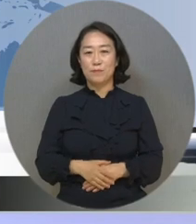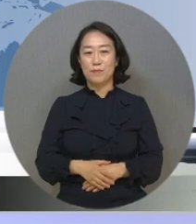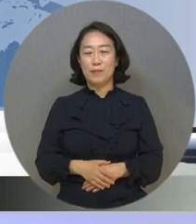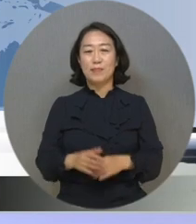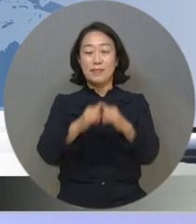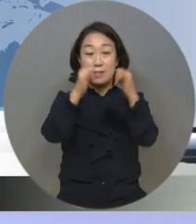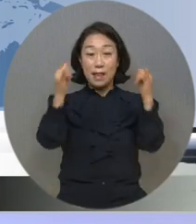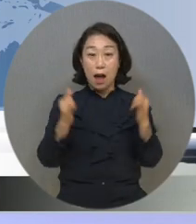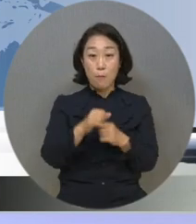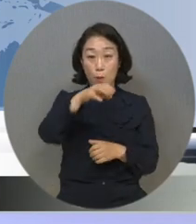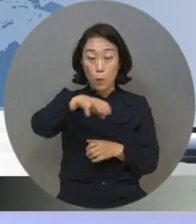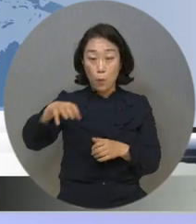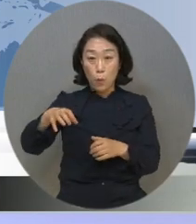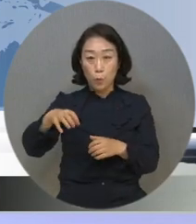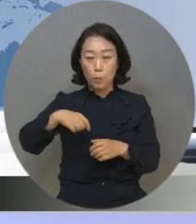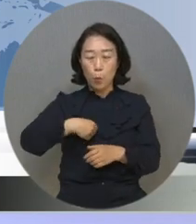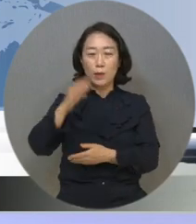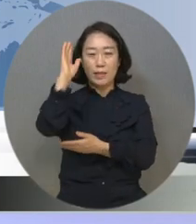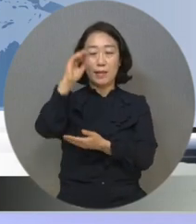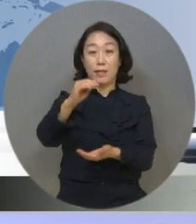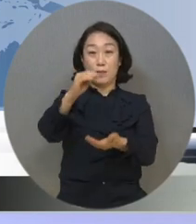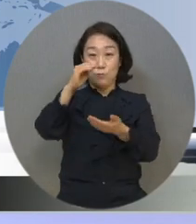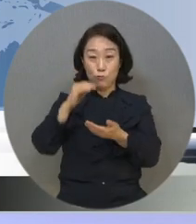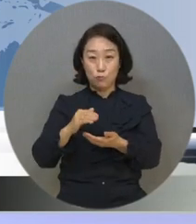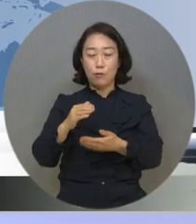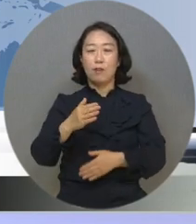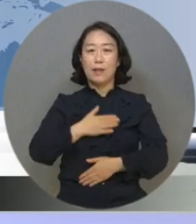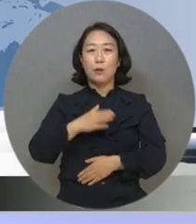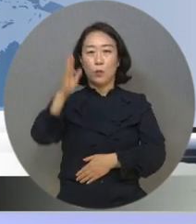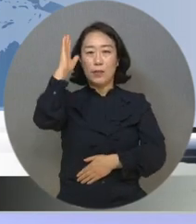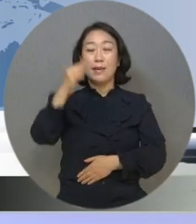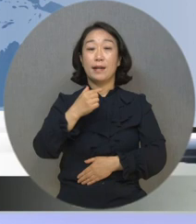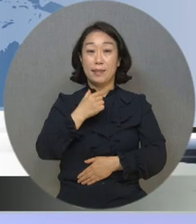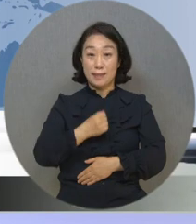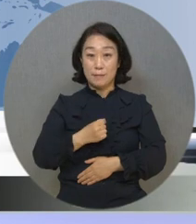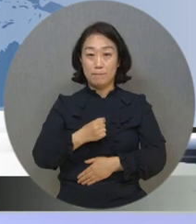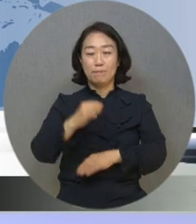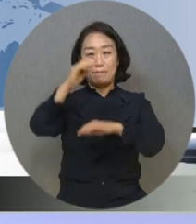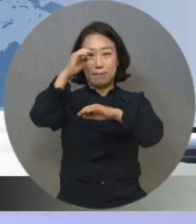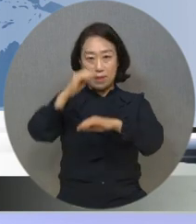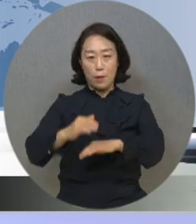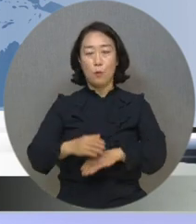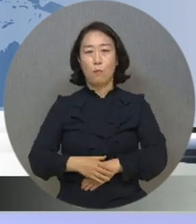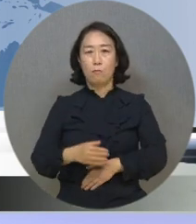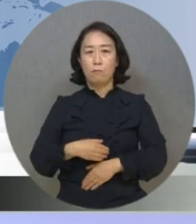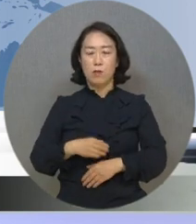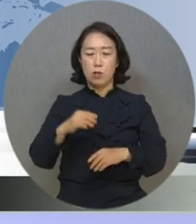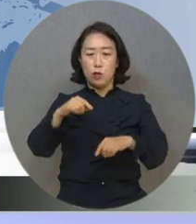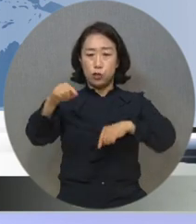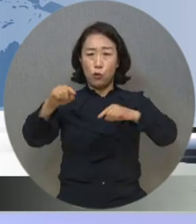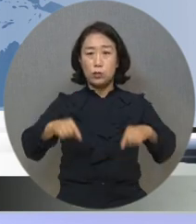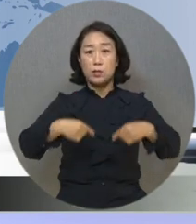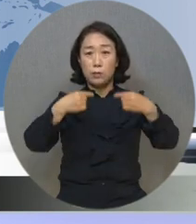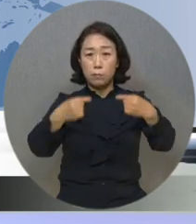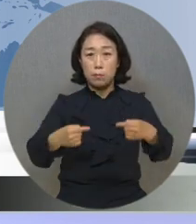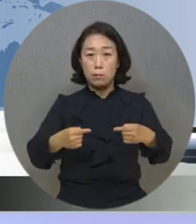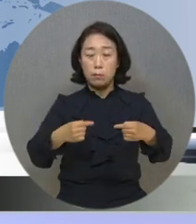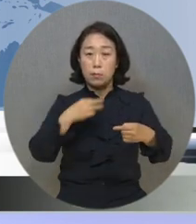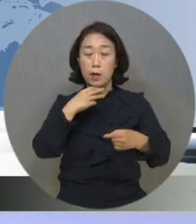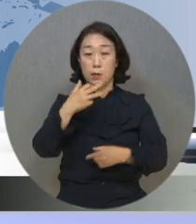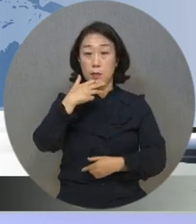우리 사회 곳곳의 이야기를 사연과 제보로 직접 만나보는 나도 말 좀 합시다입니다. 참정권, 만 18세